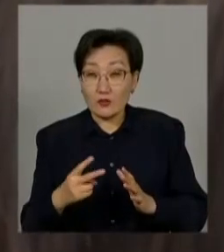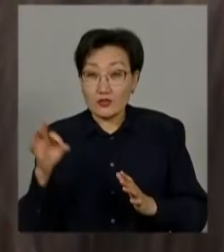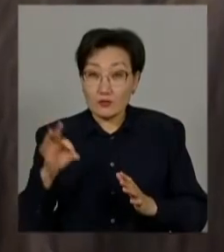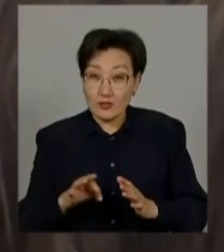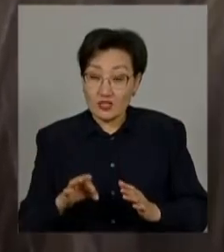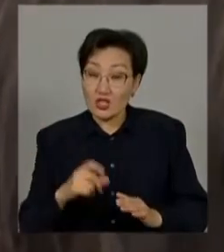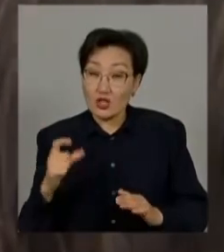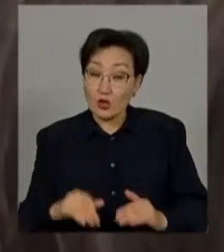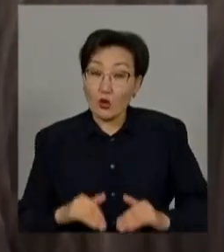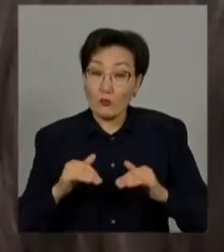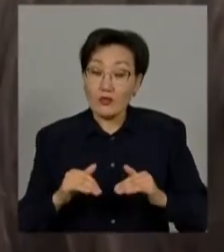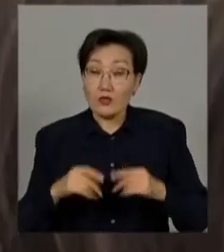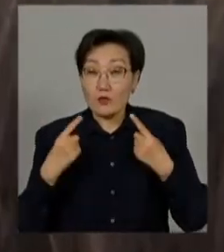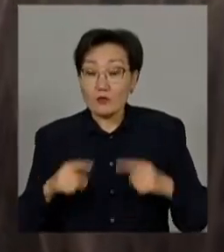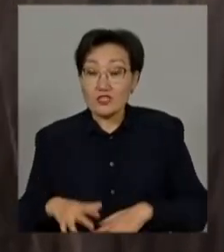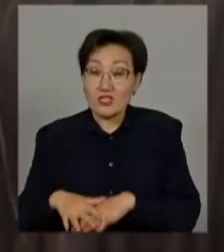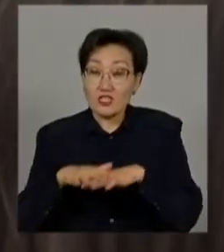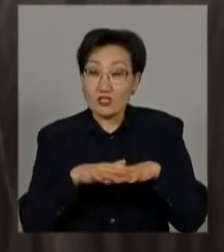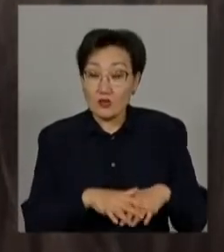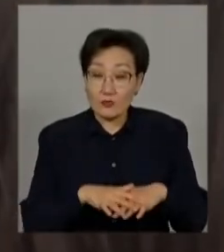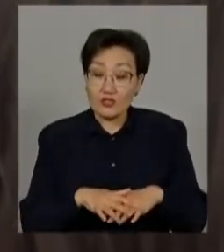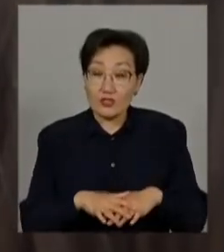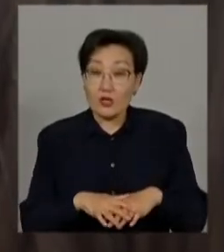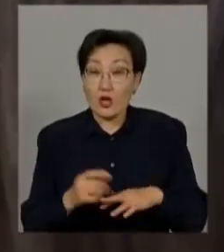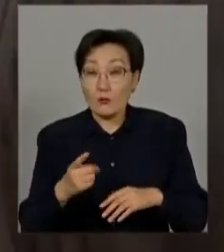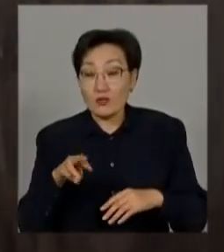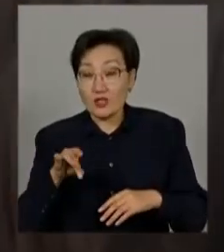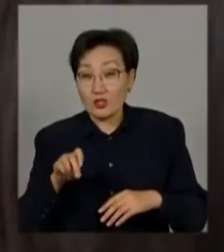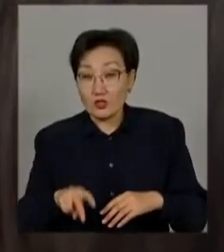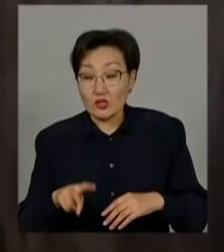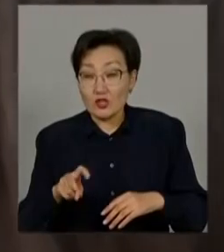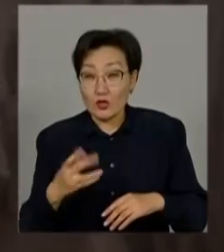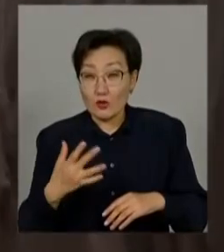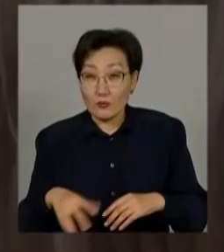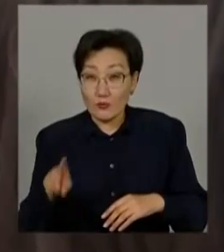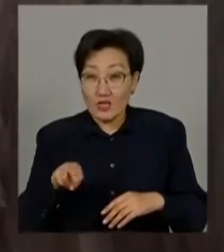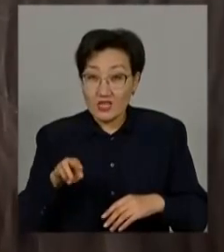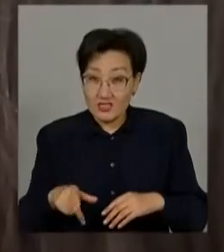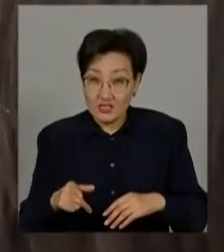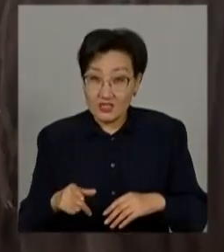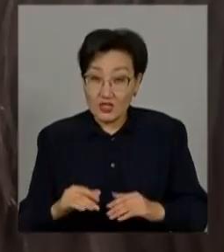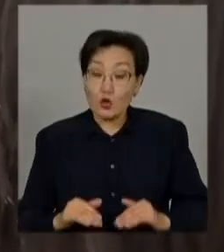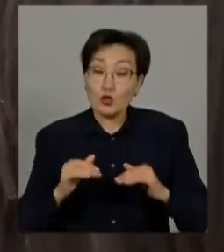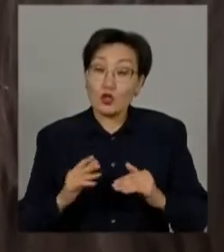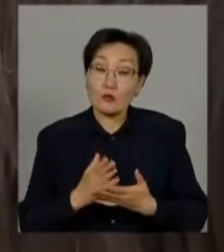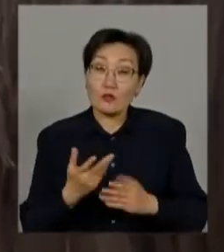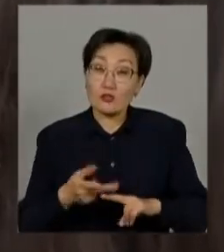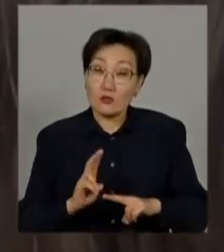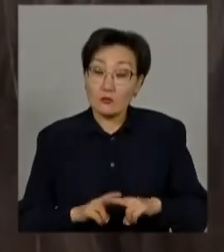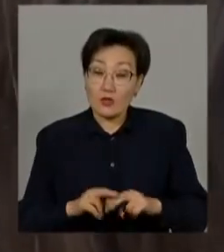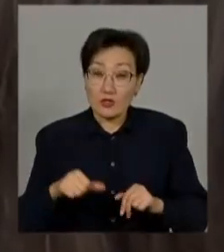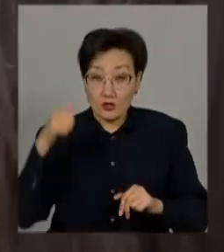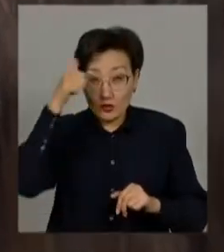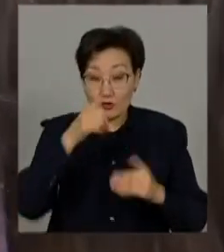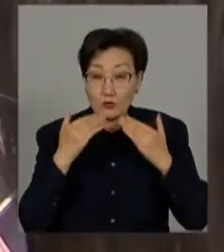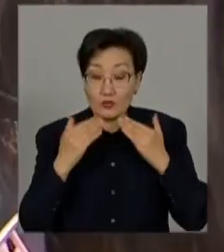өсті. Басқа жағынан инвестициялар тартылу жағынан енді 1 триллион 250 миллиард теңгеге шейін жақындады. Ол жағынан енді осы жылдың соңына